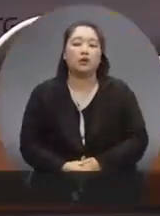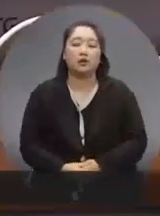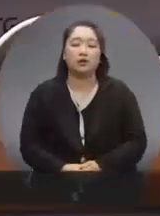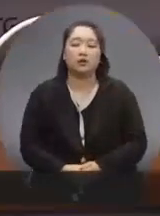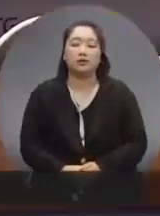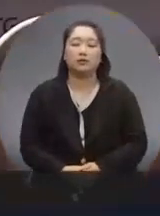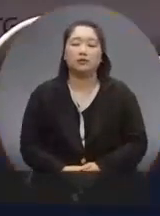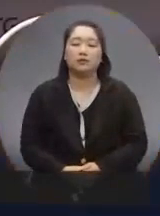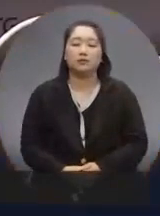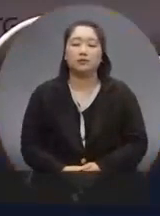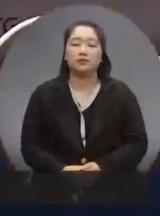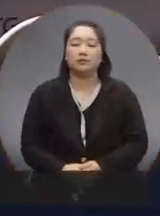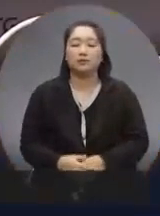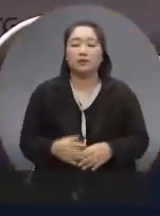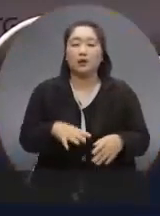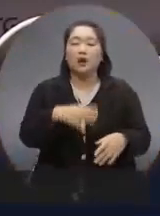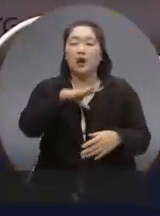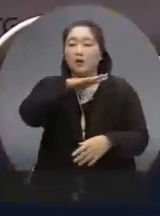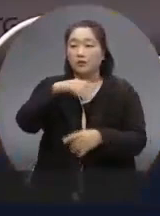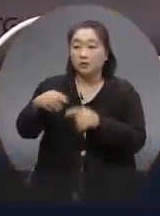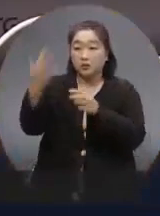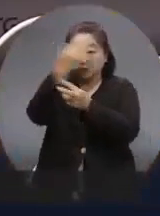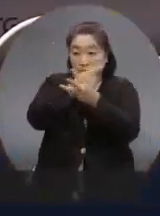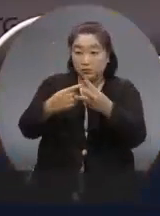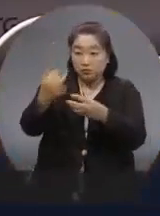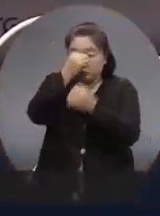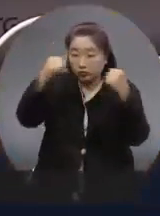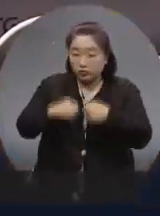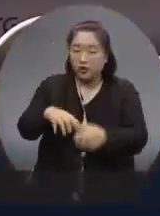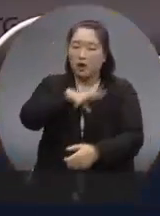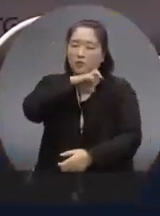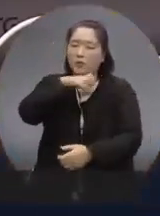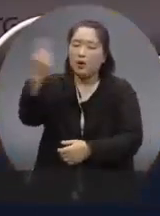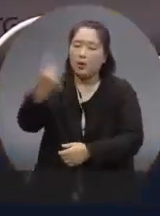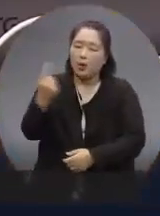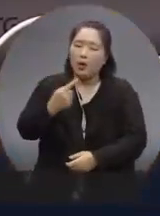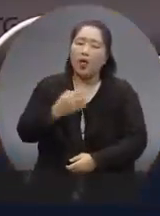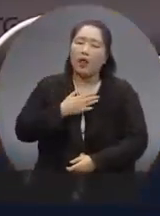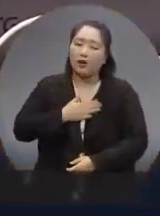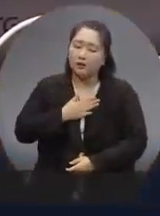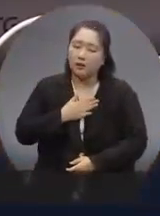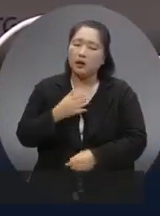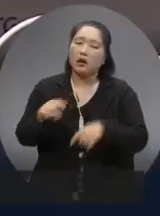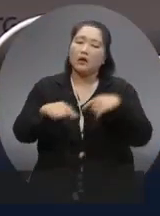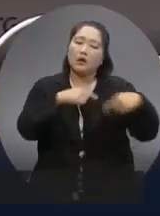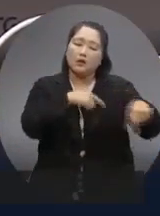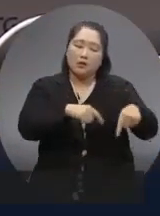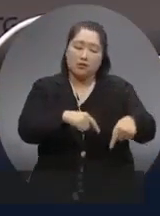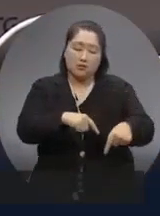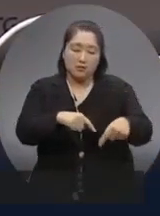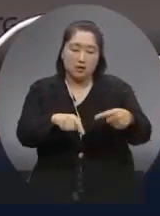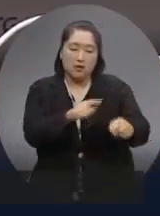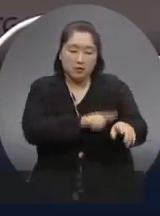반발도 예상이 되고 있는데 최대한 좀 정치력을